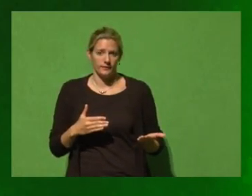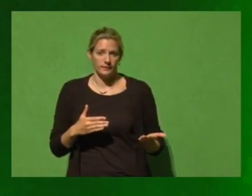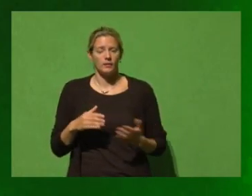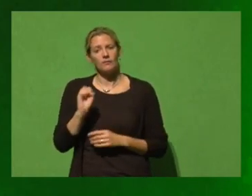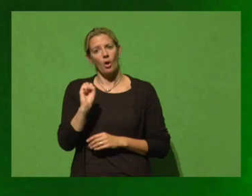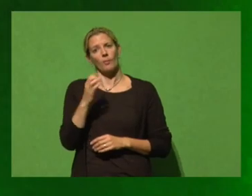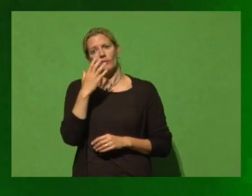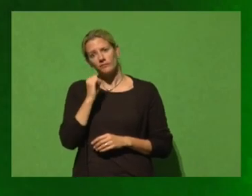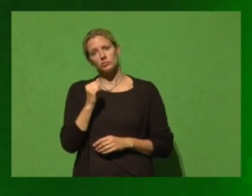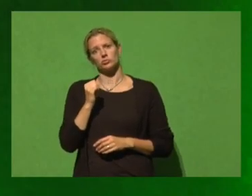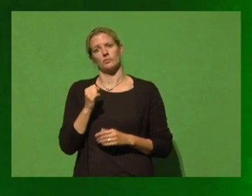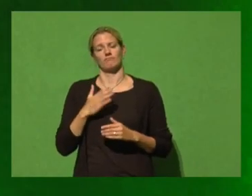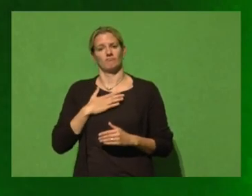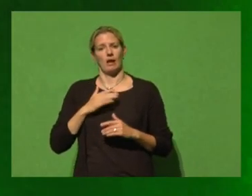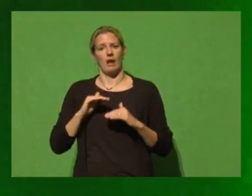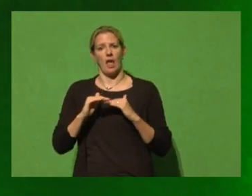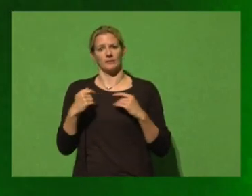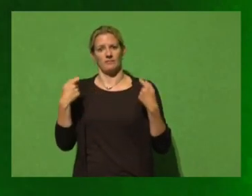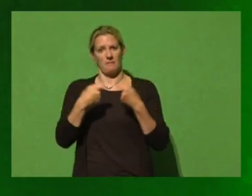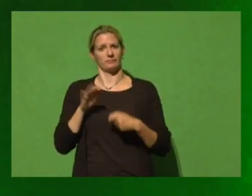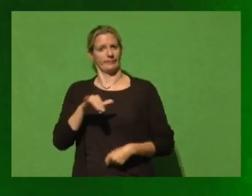unseres Landesverbandes vertreten.